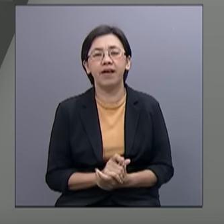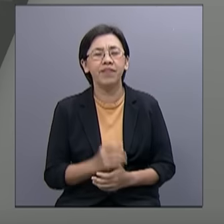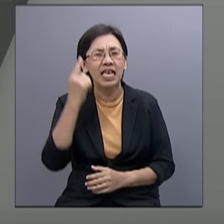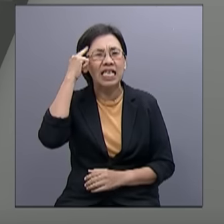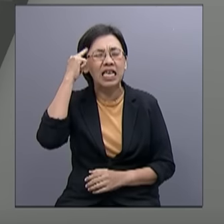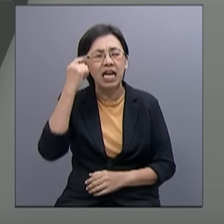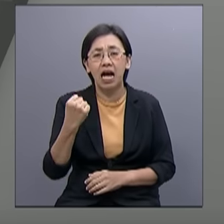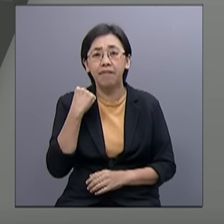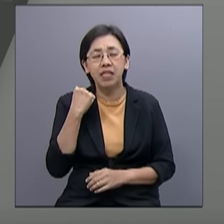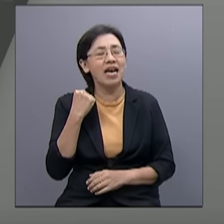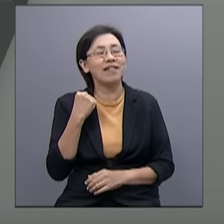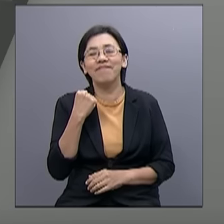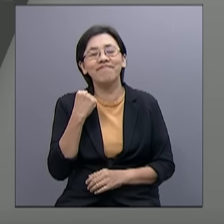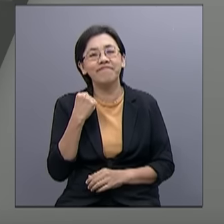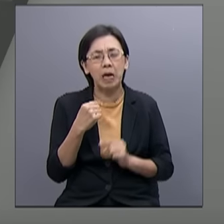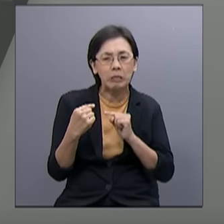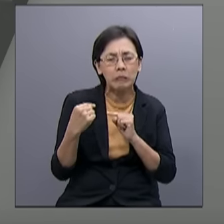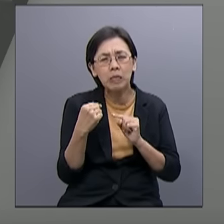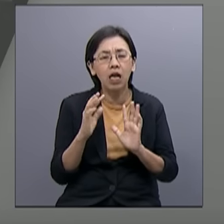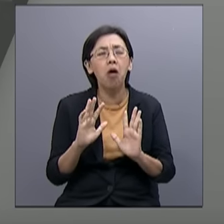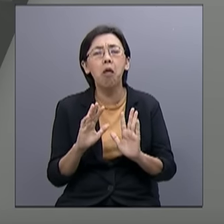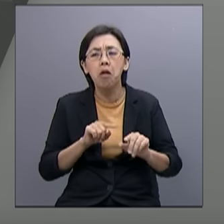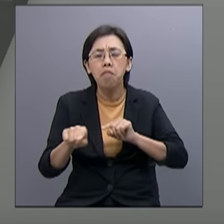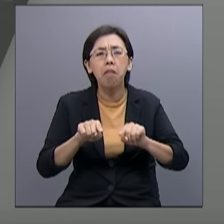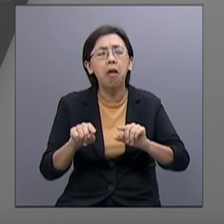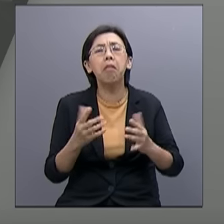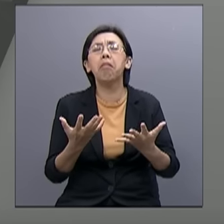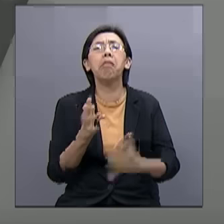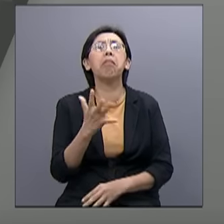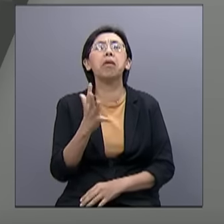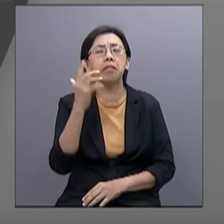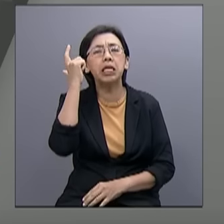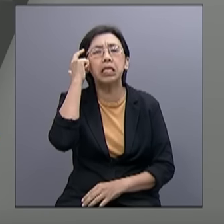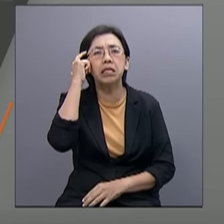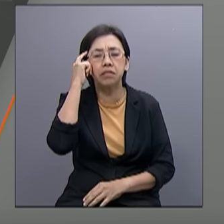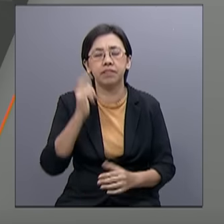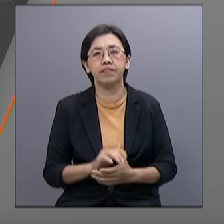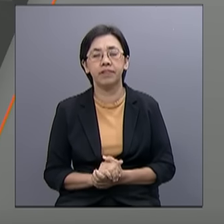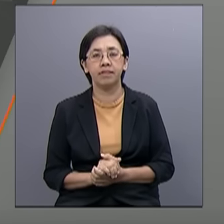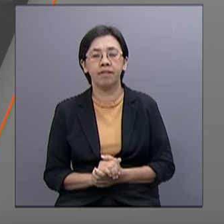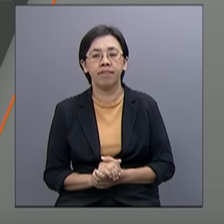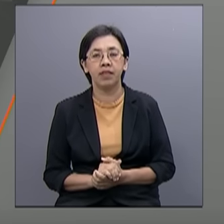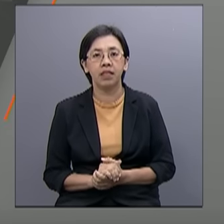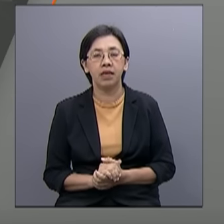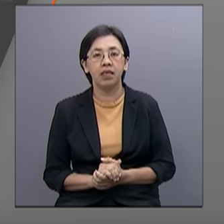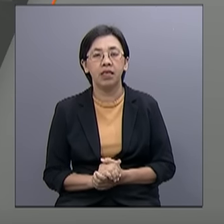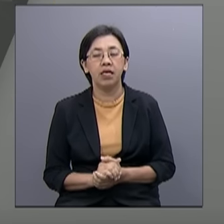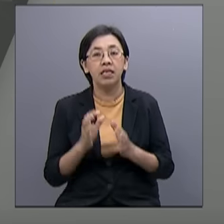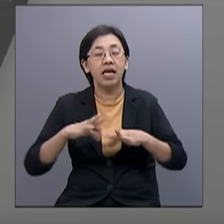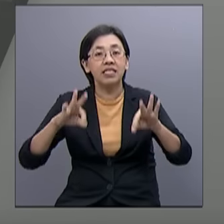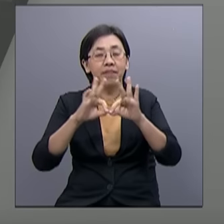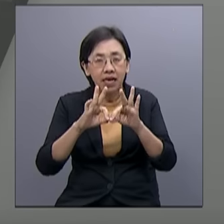มีอำนาจต่อรองหรือการที่จะไปบงการแต่ละสีให้เข้าไปในองค์กรอิสระขนาดนั้นนะแต่ว่าในแง่ของความสำคัญจ